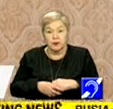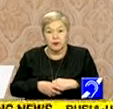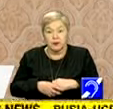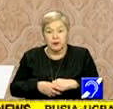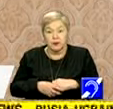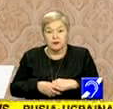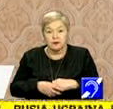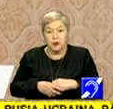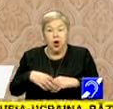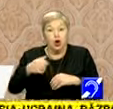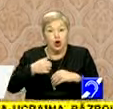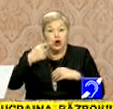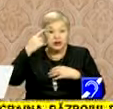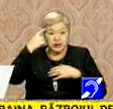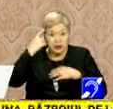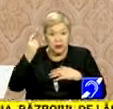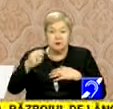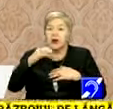a folosit și